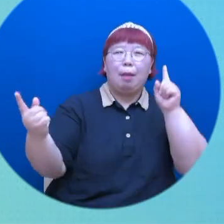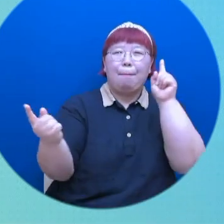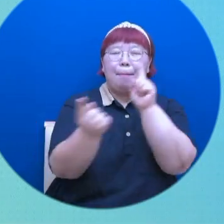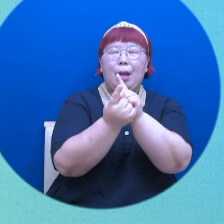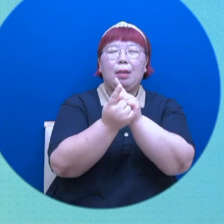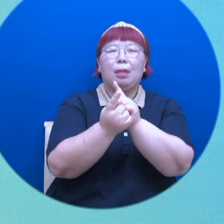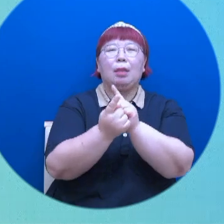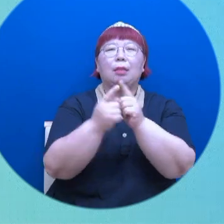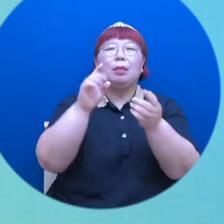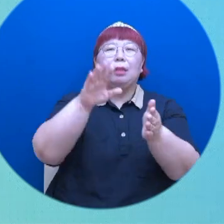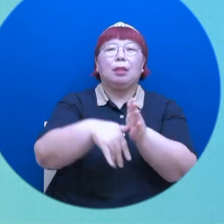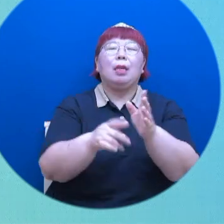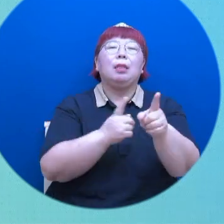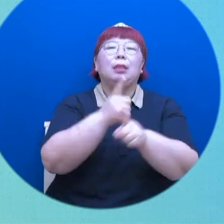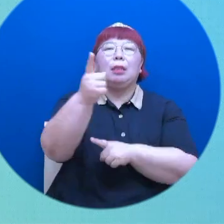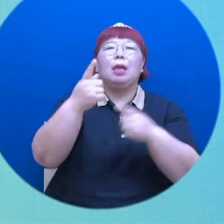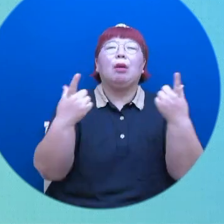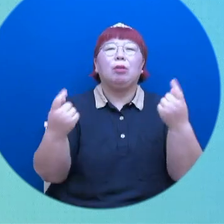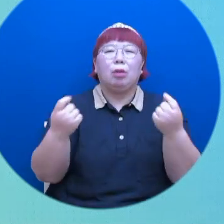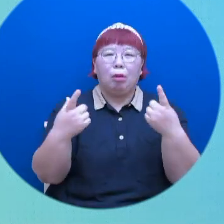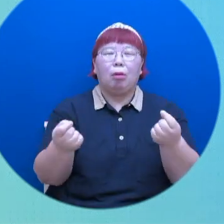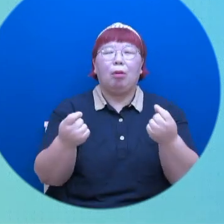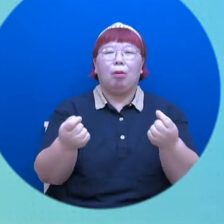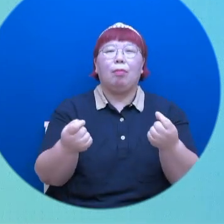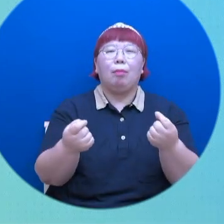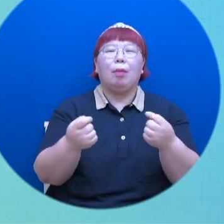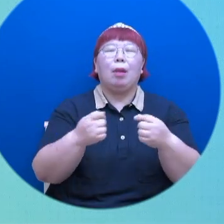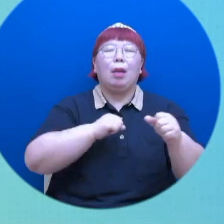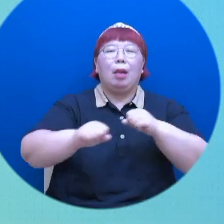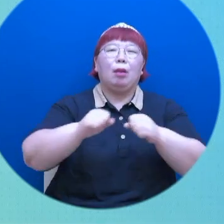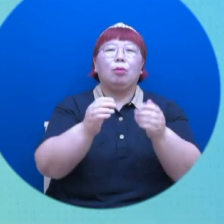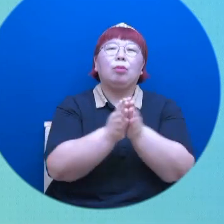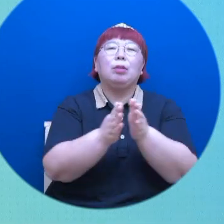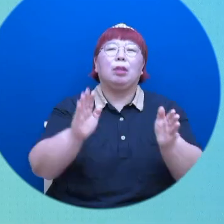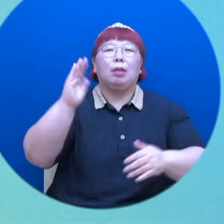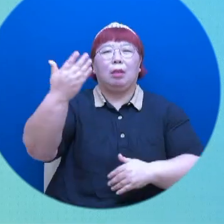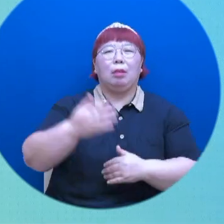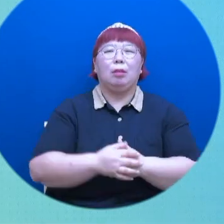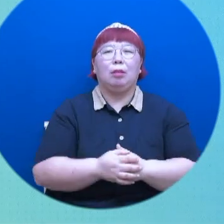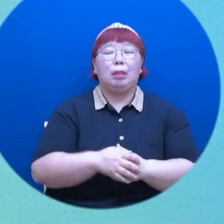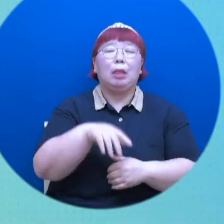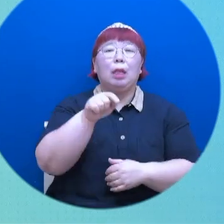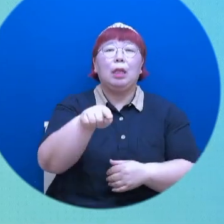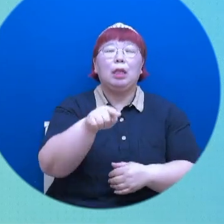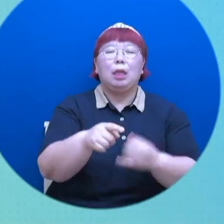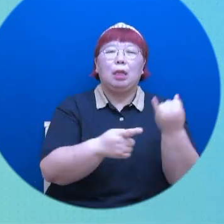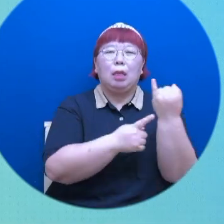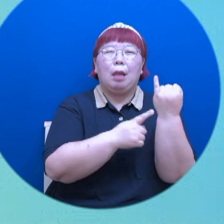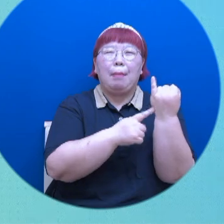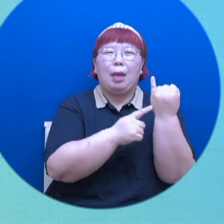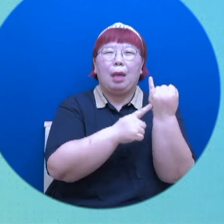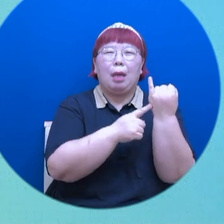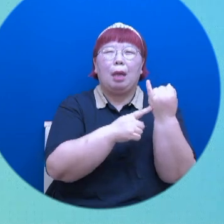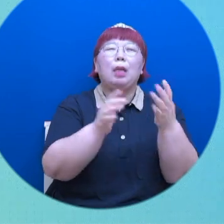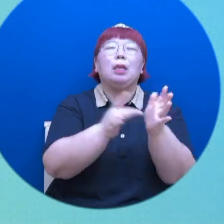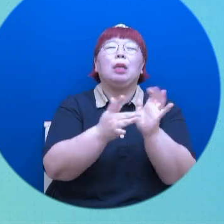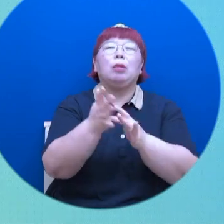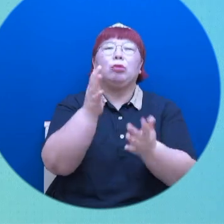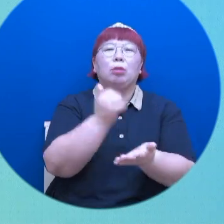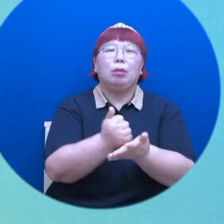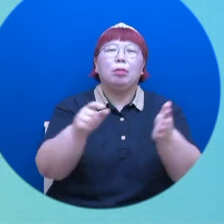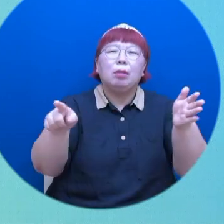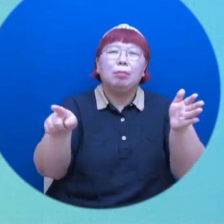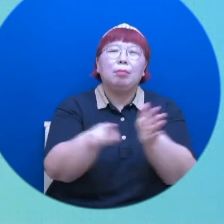있게 되었다라는 것입니다. 저는 이런 기대를 해봐요. 이 자매님이 예수님을 믿게